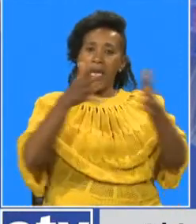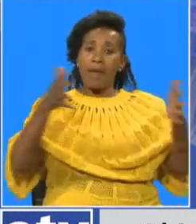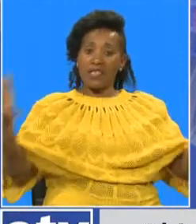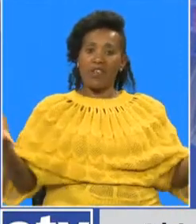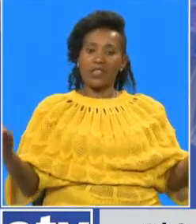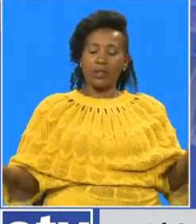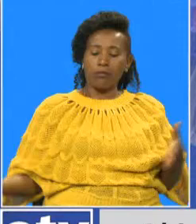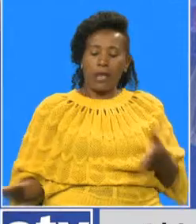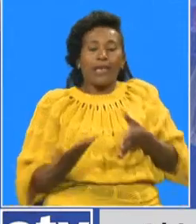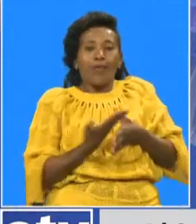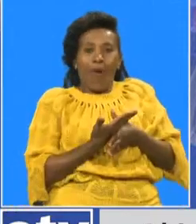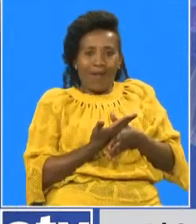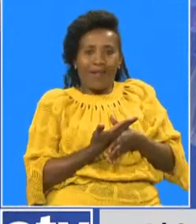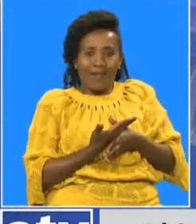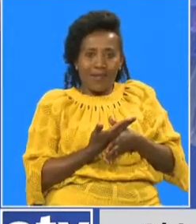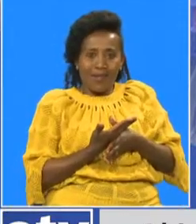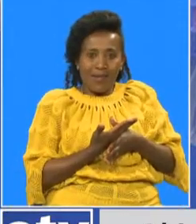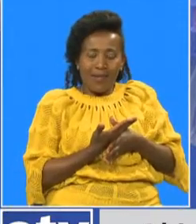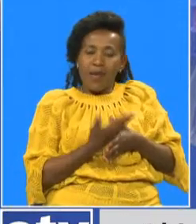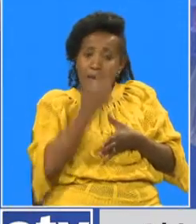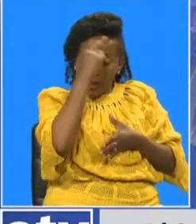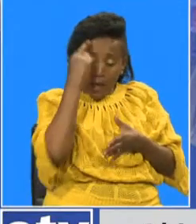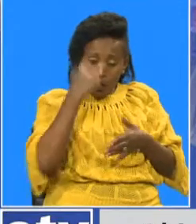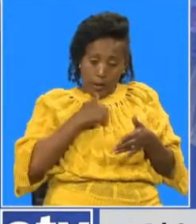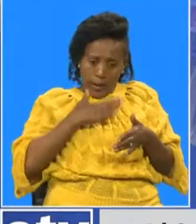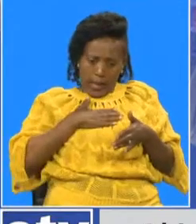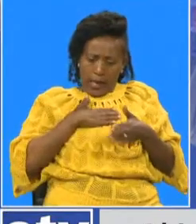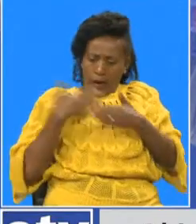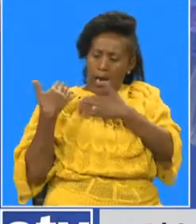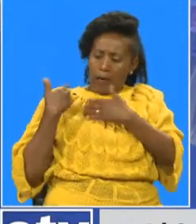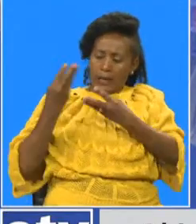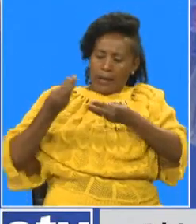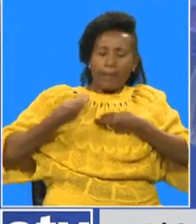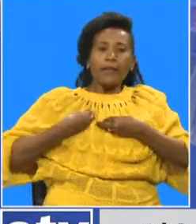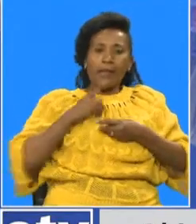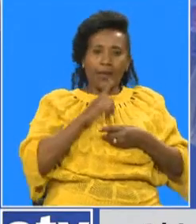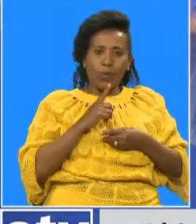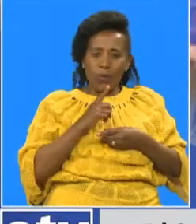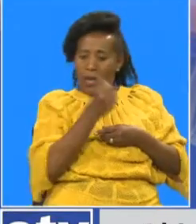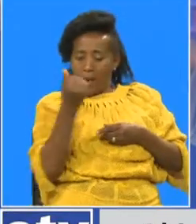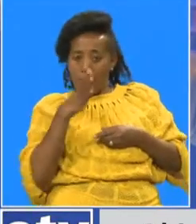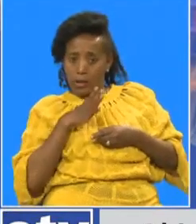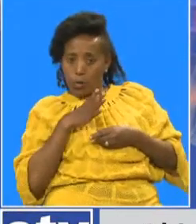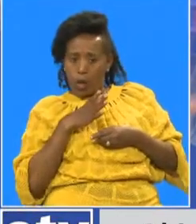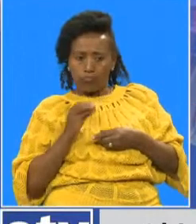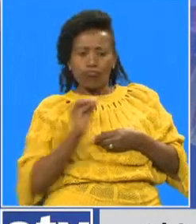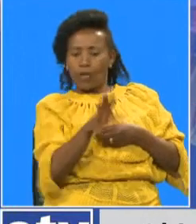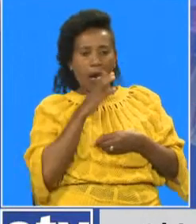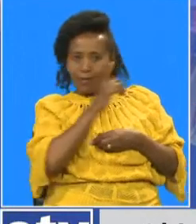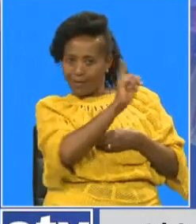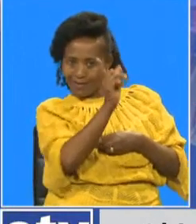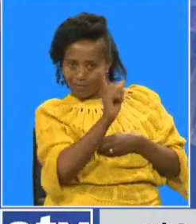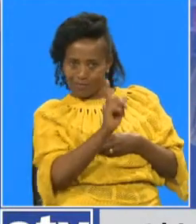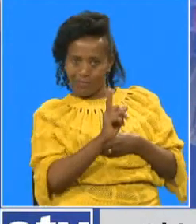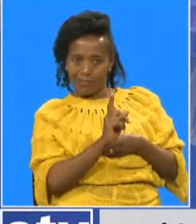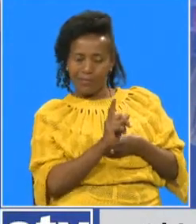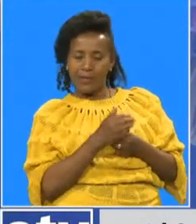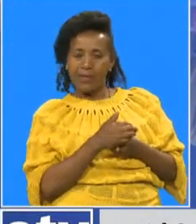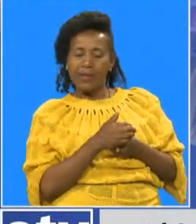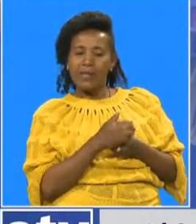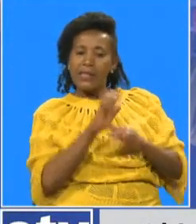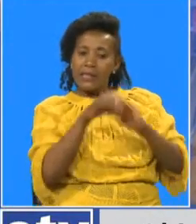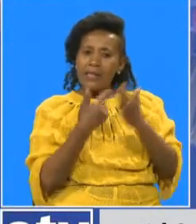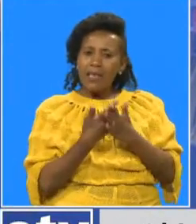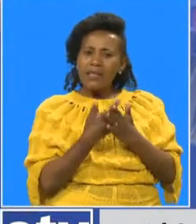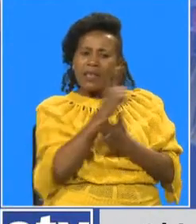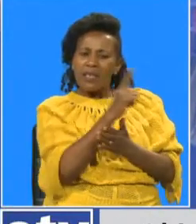እንትን እንገድበዋለን። ቢኮዝ እኔ ላይ ነው ኃላፊነት የተጣለው፣ ሌላ ሰው ላይ መወረውረው አይደለም ይሄ።